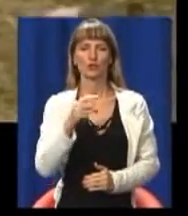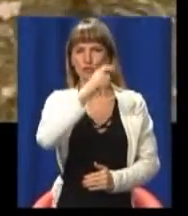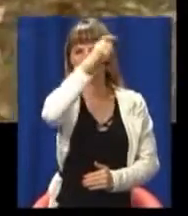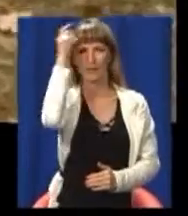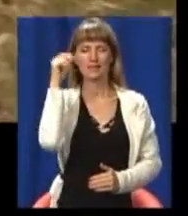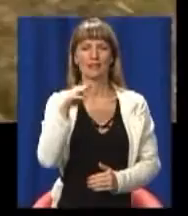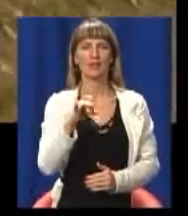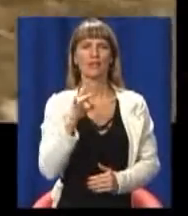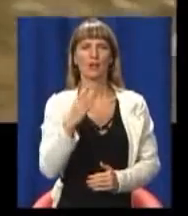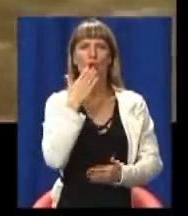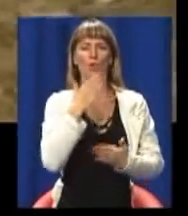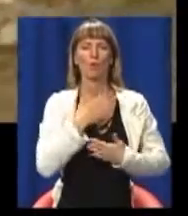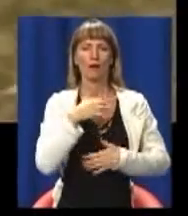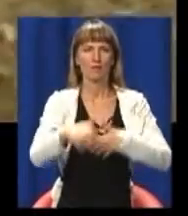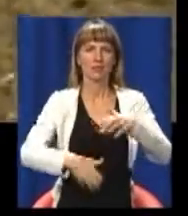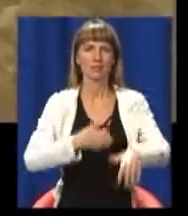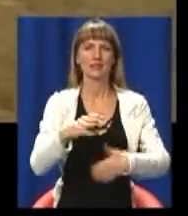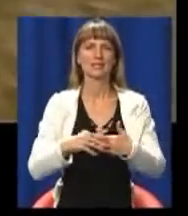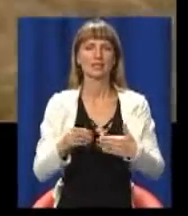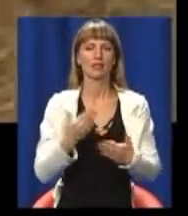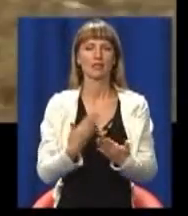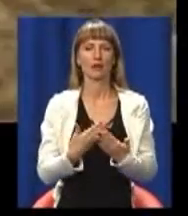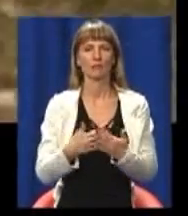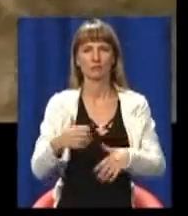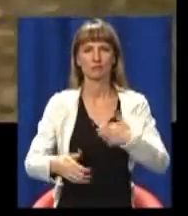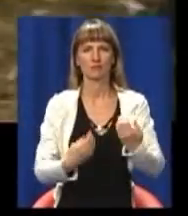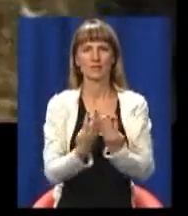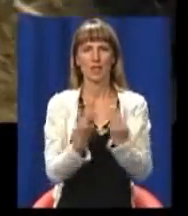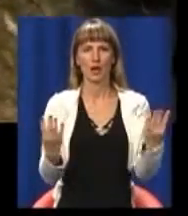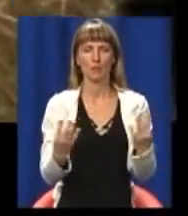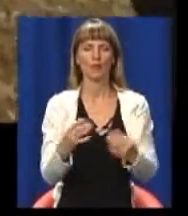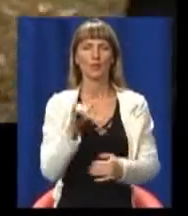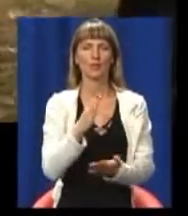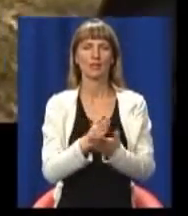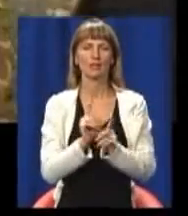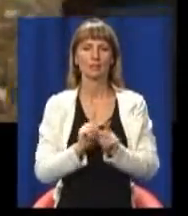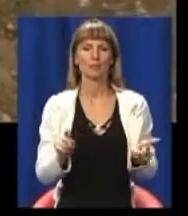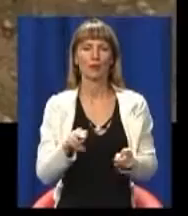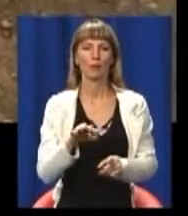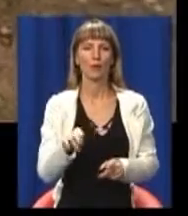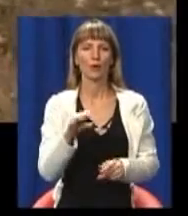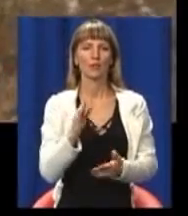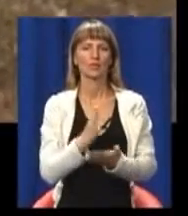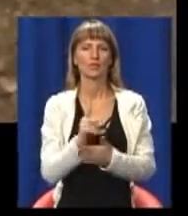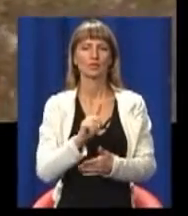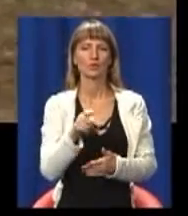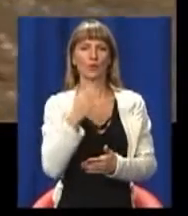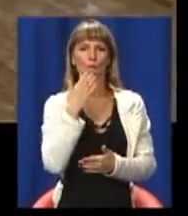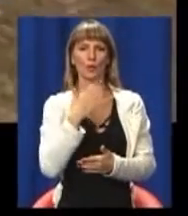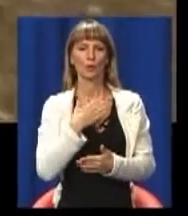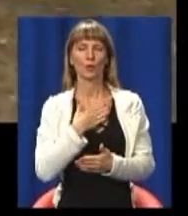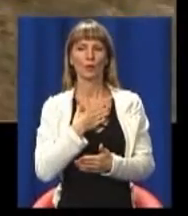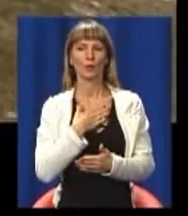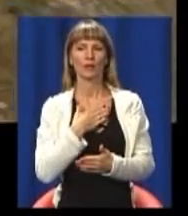тер'єри обожнюють рити землю, наприклад, підривати паркан. Однією з особливостей породи є те, що вони люблять поїсти